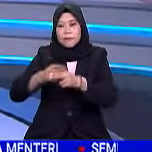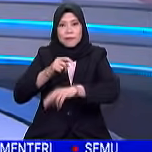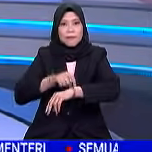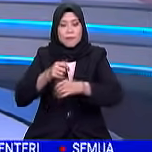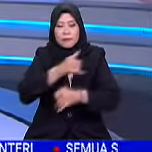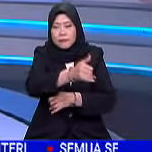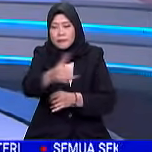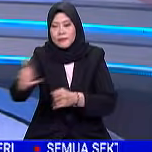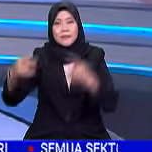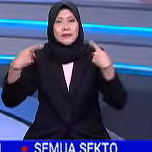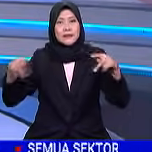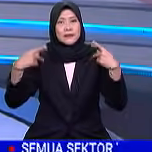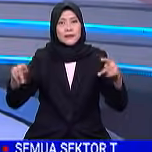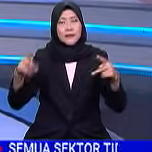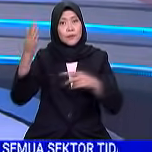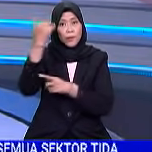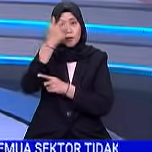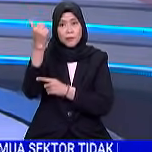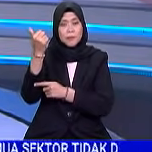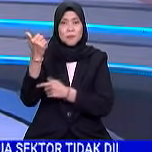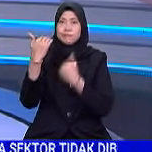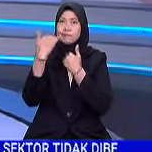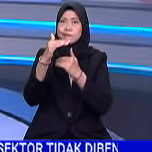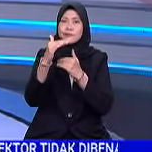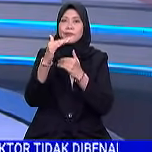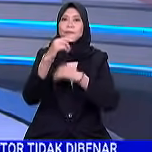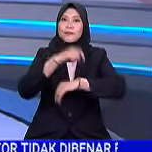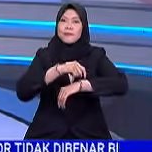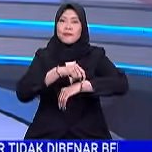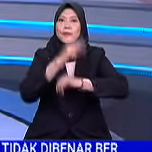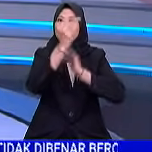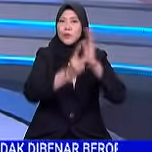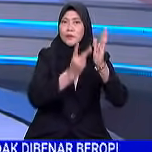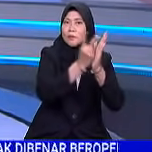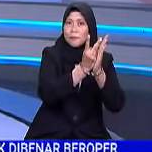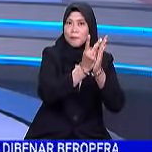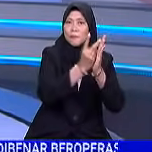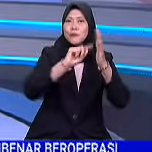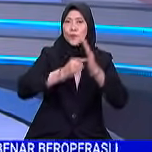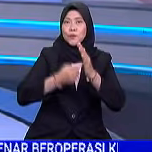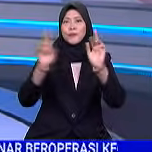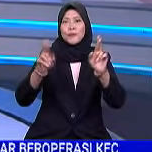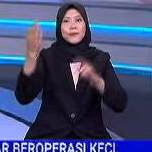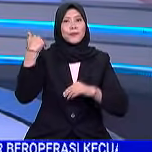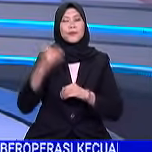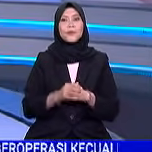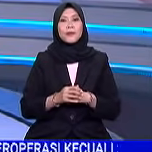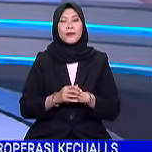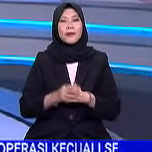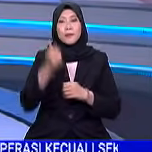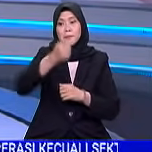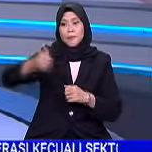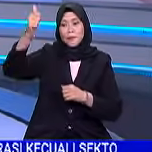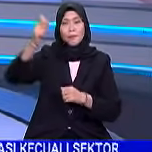berada di premis perniagaan susulan pelaksanaan operasi had maksima 2 jam sejak Rabu lalu. Sehubungan itu,